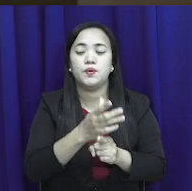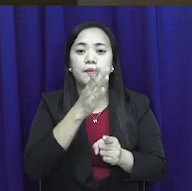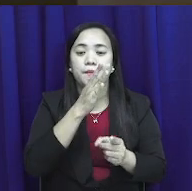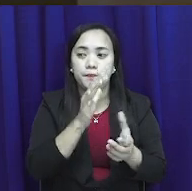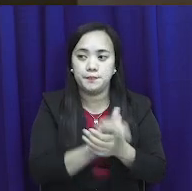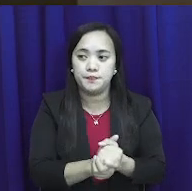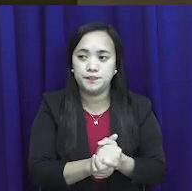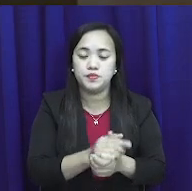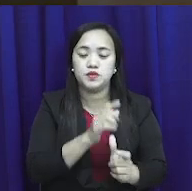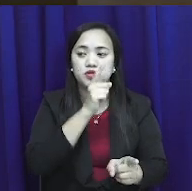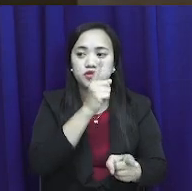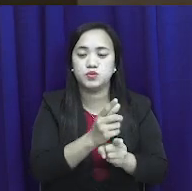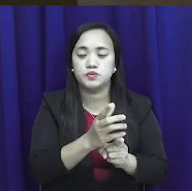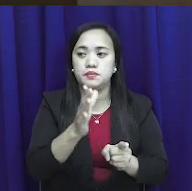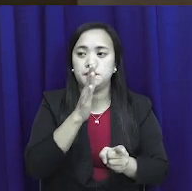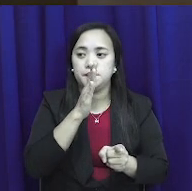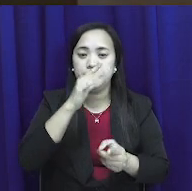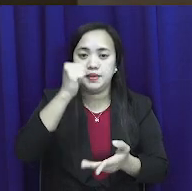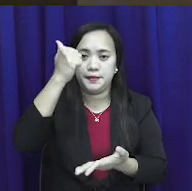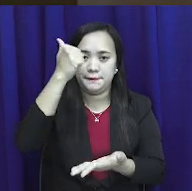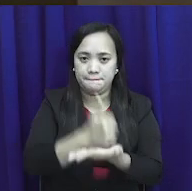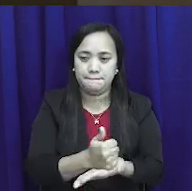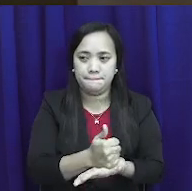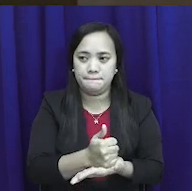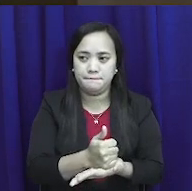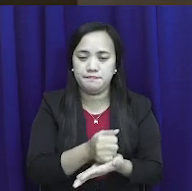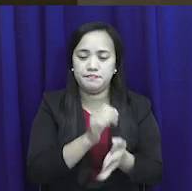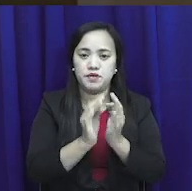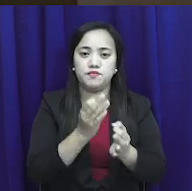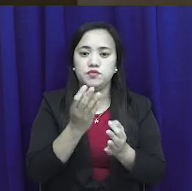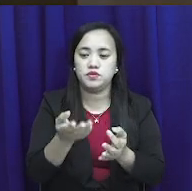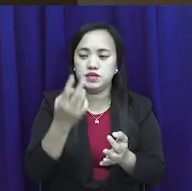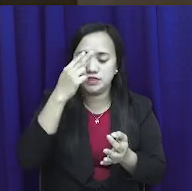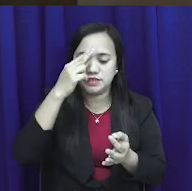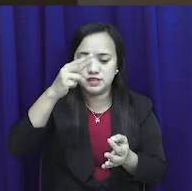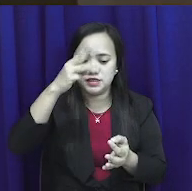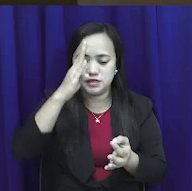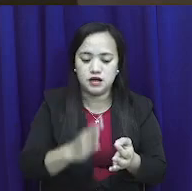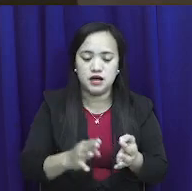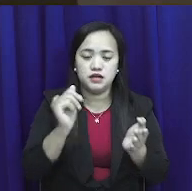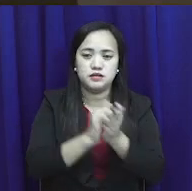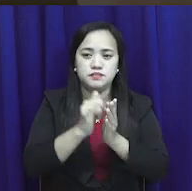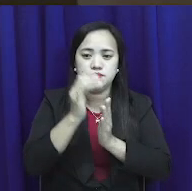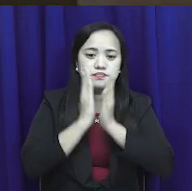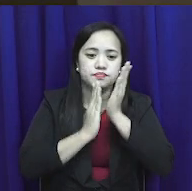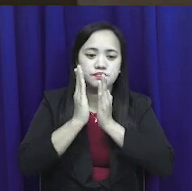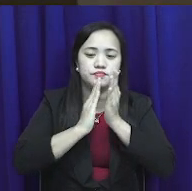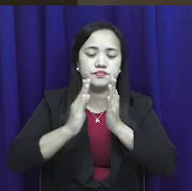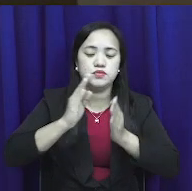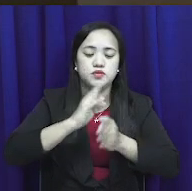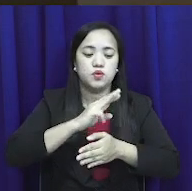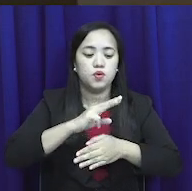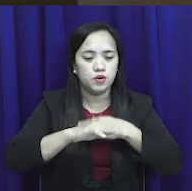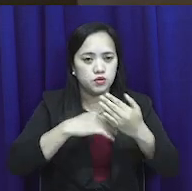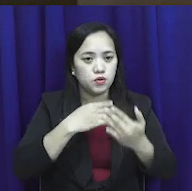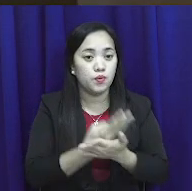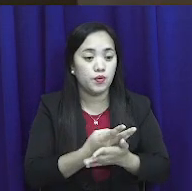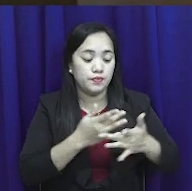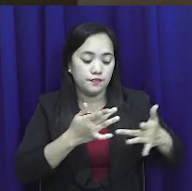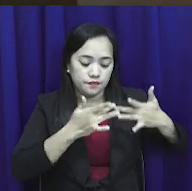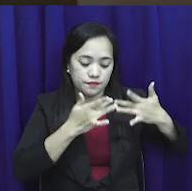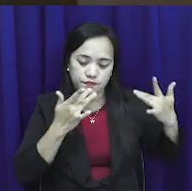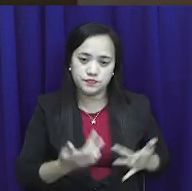sinabi ni Ma'am Sheila amen amen po kapag nakita ng Diyos na pinaglilingkuran natin ng buong puso ang ating